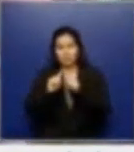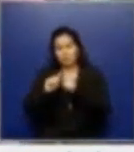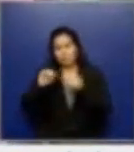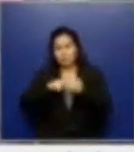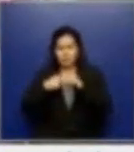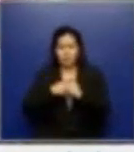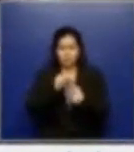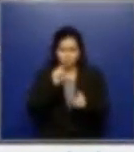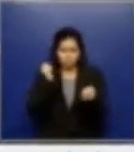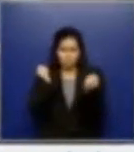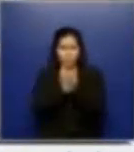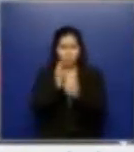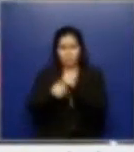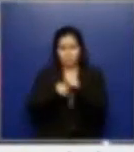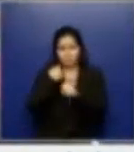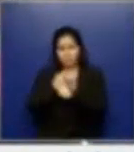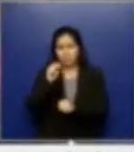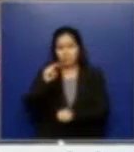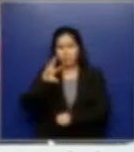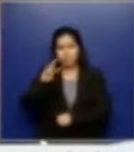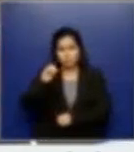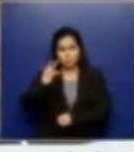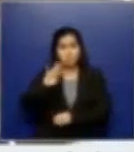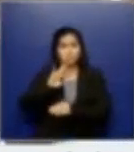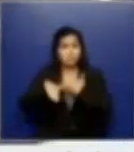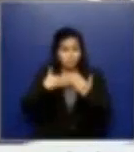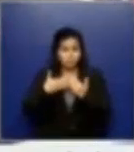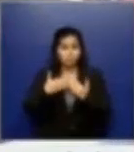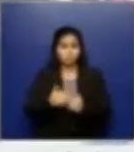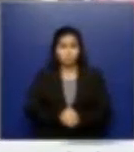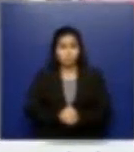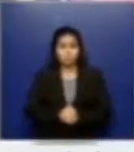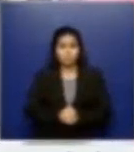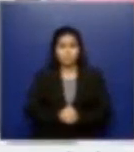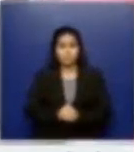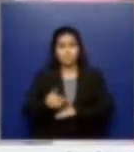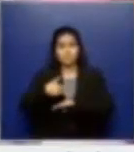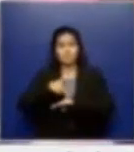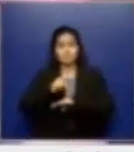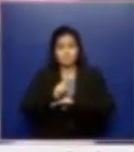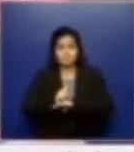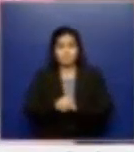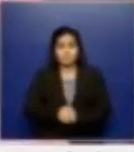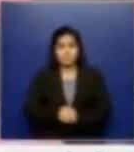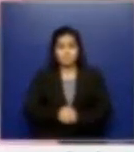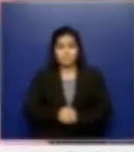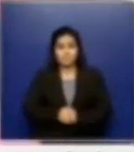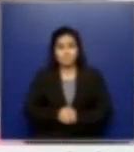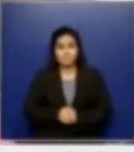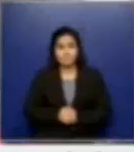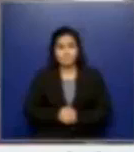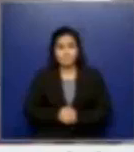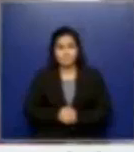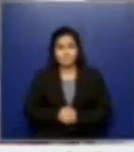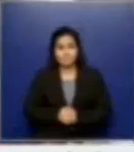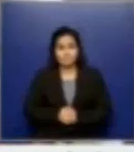ที่ต้องเผชิญในปี64ทั้งนั้นเพราะฉะนั้นท่านประธานที่เคารพครับเมื่อเป็นอย่างนี้แล้วเนี่ย